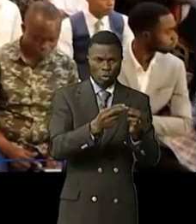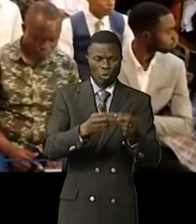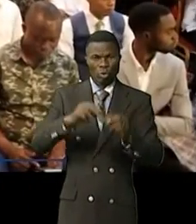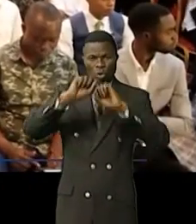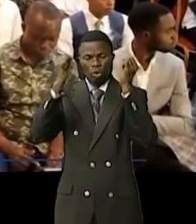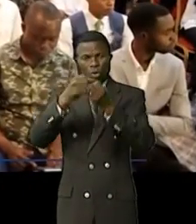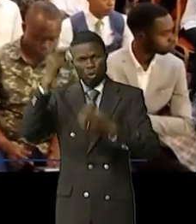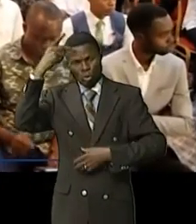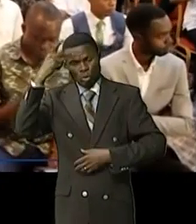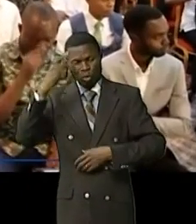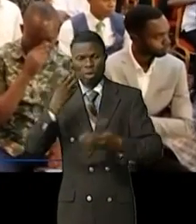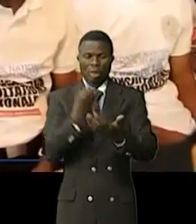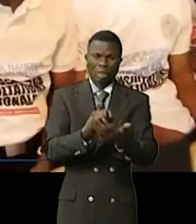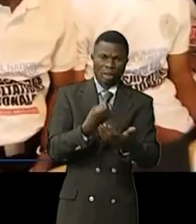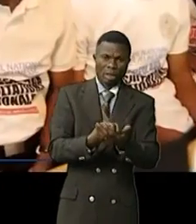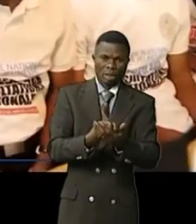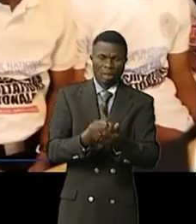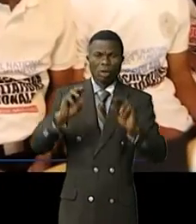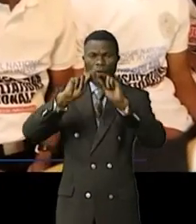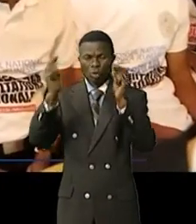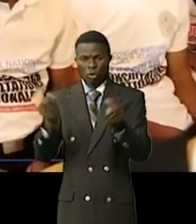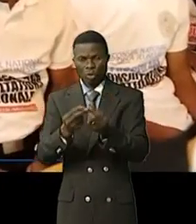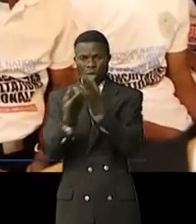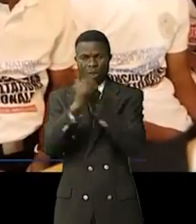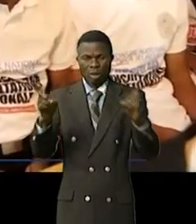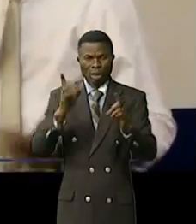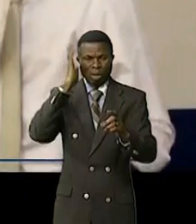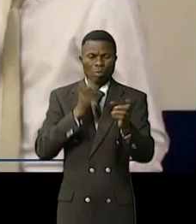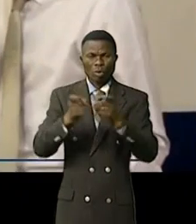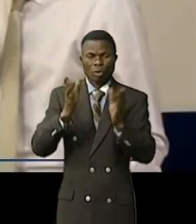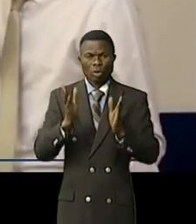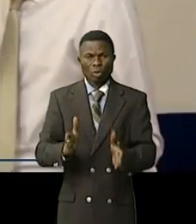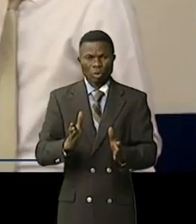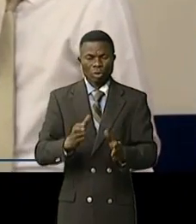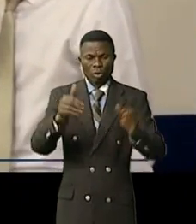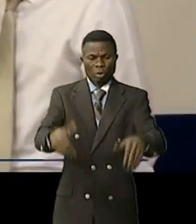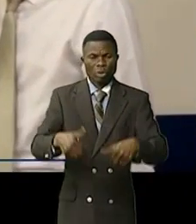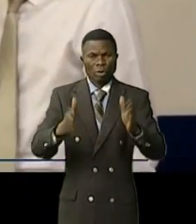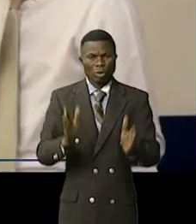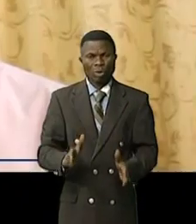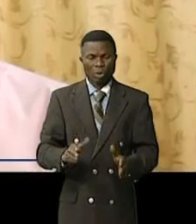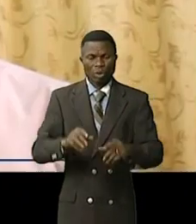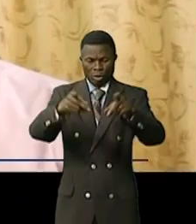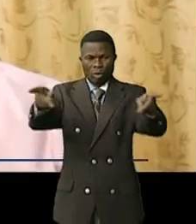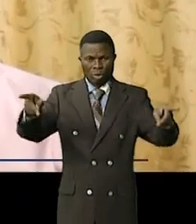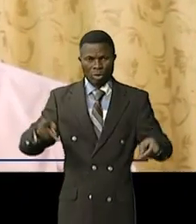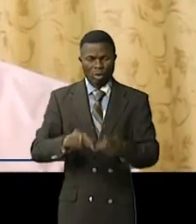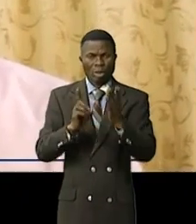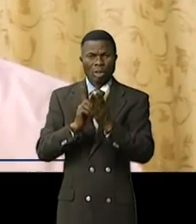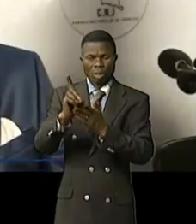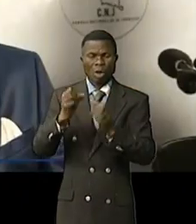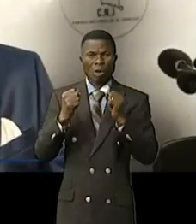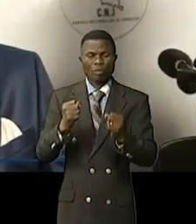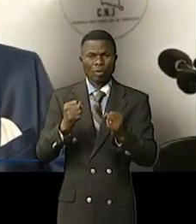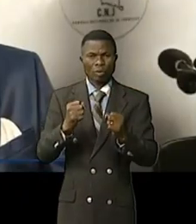sociopolitique, économique, la commission démocratie et bonne gouvernance, agriculture, environnement et développement